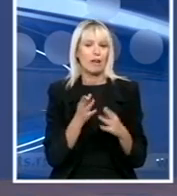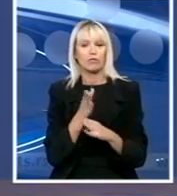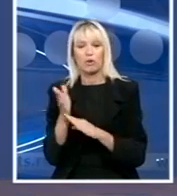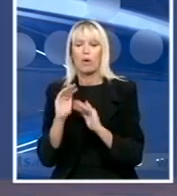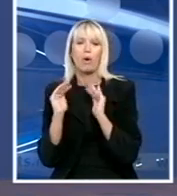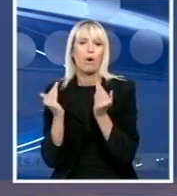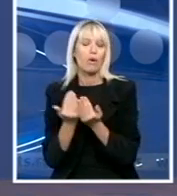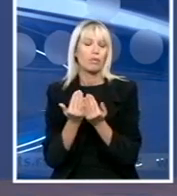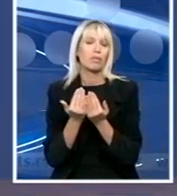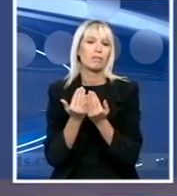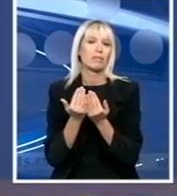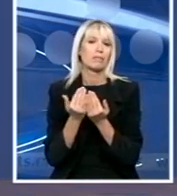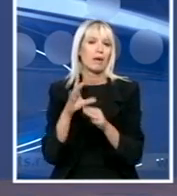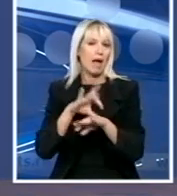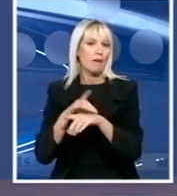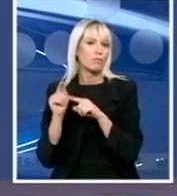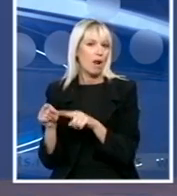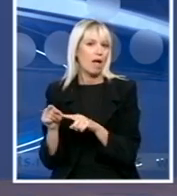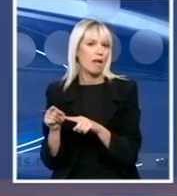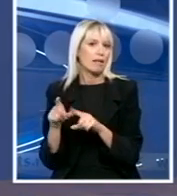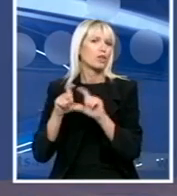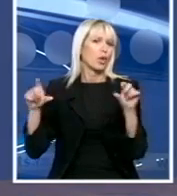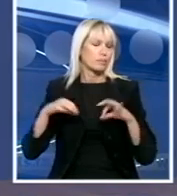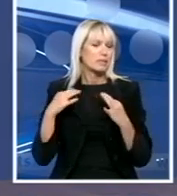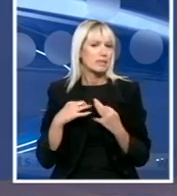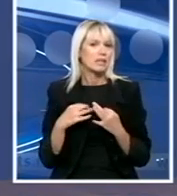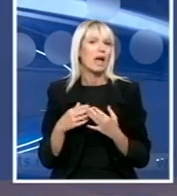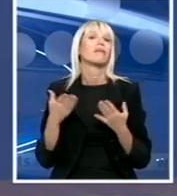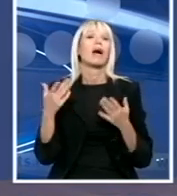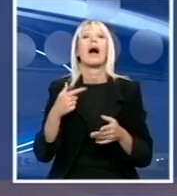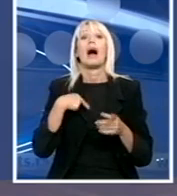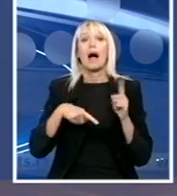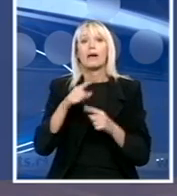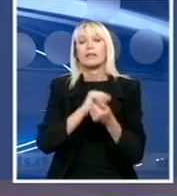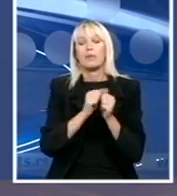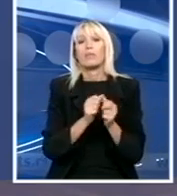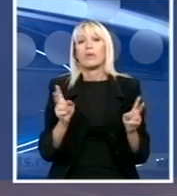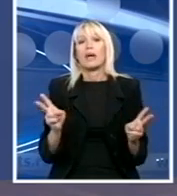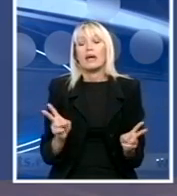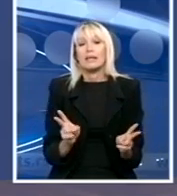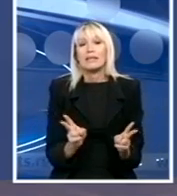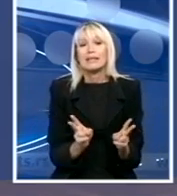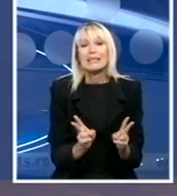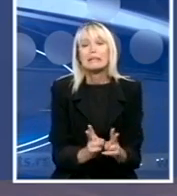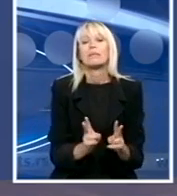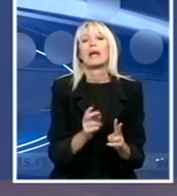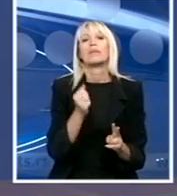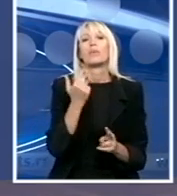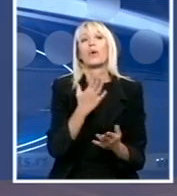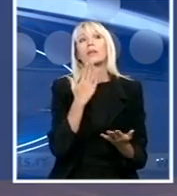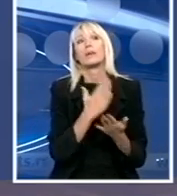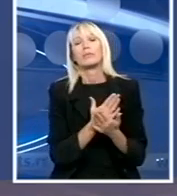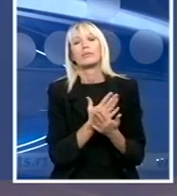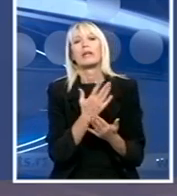situaciju, dovesti je do onoga što želimo, a to je da svedemo broj koji je moguće na 25 na